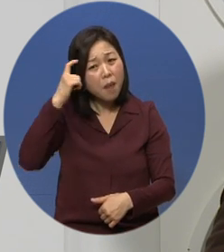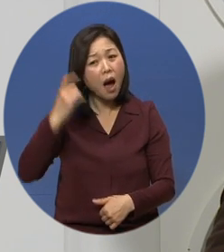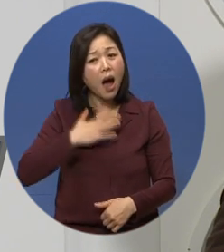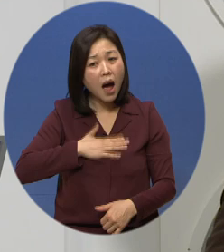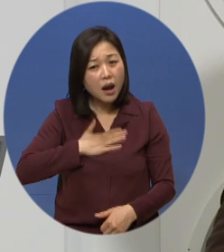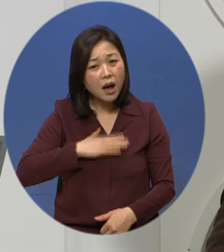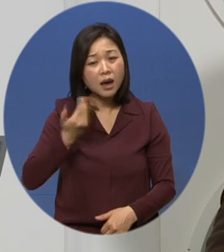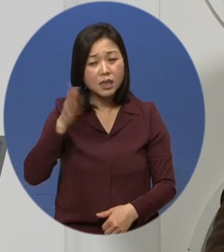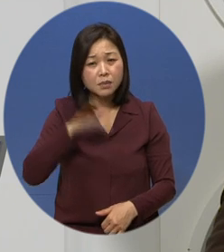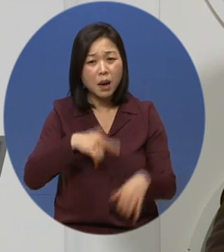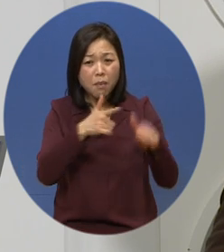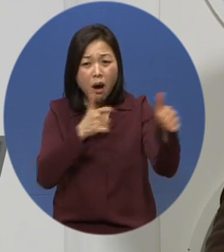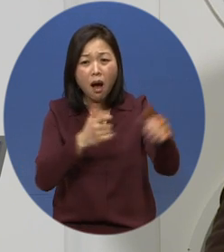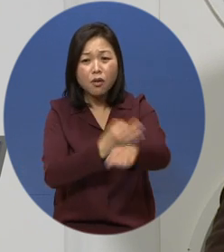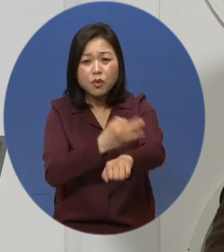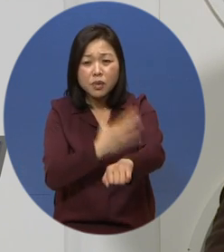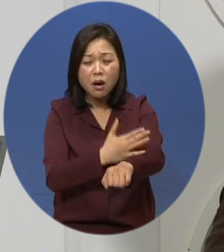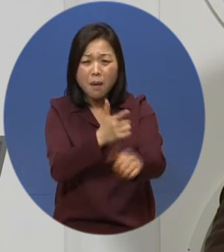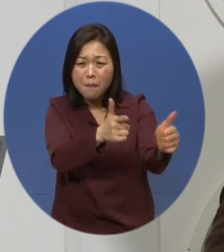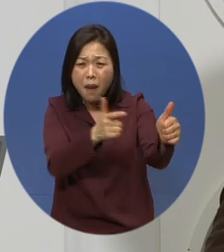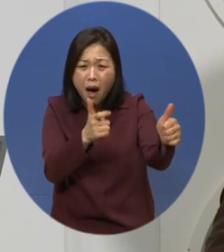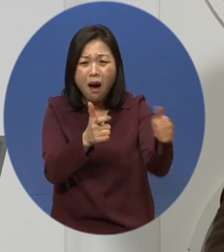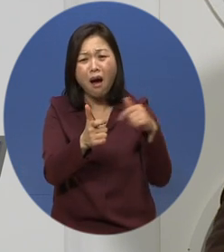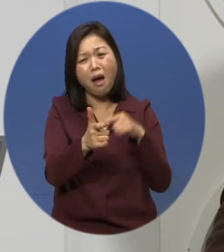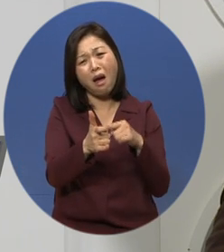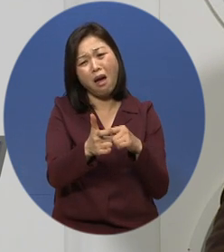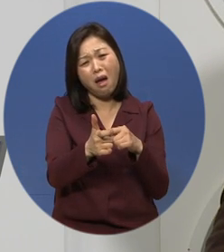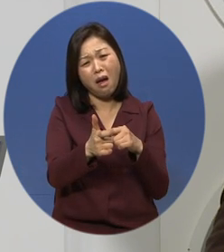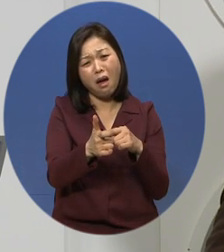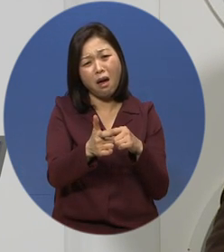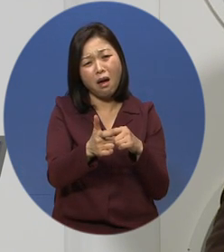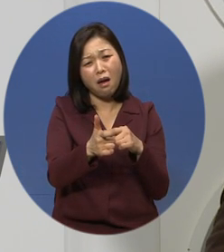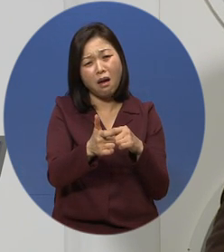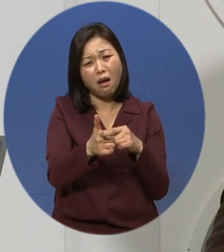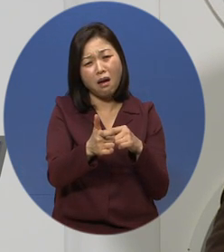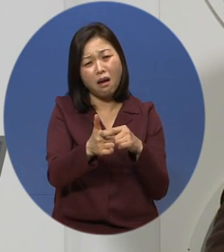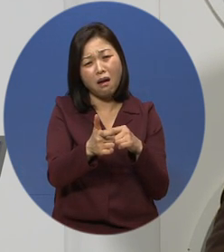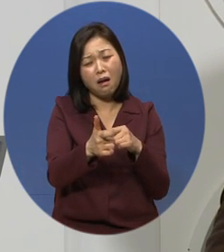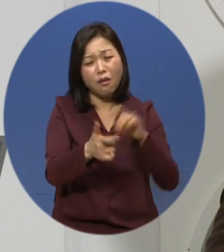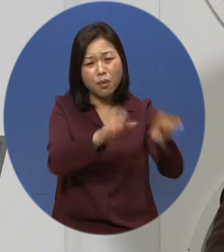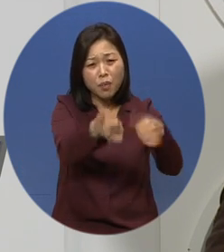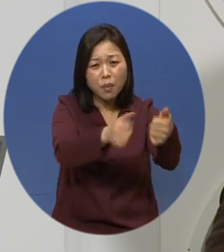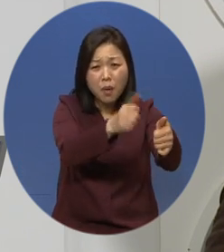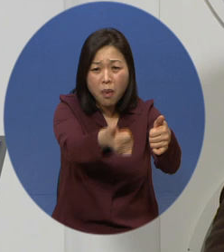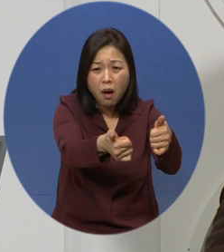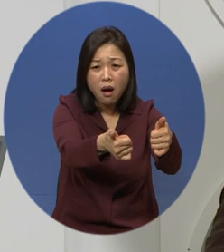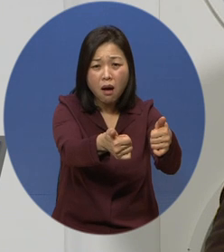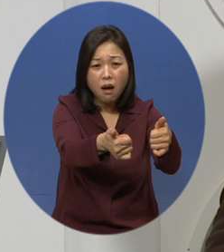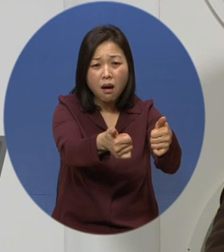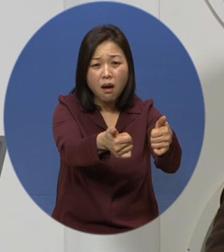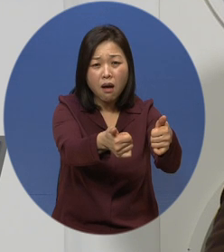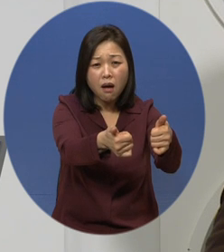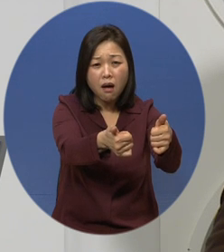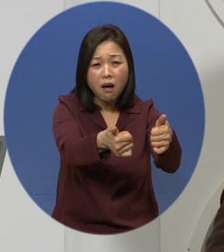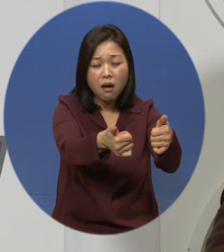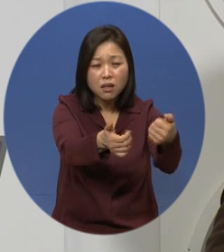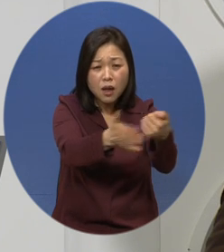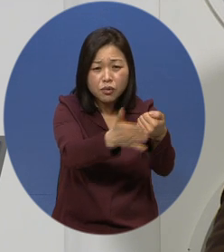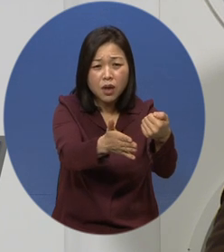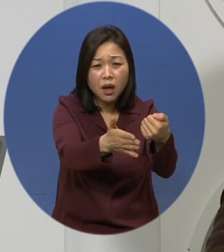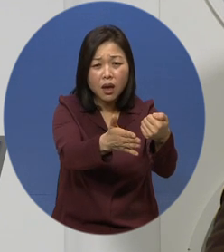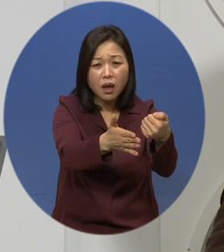쏴야 되는거죠 처벌 된게 가 되는 거예요 거기에 죽어나가고 사람들이 그저 보니까